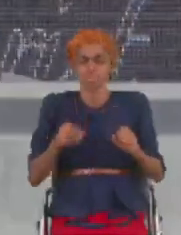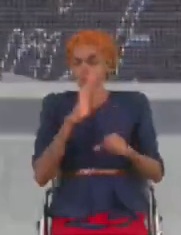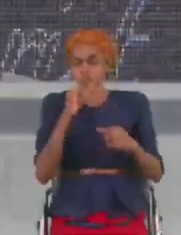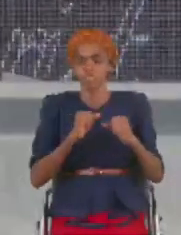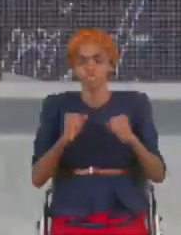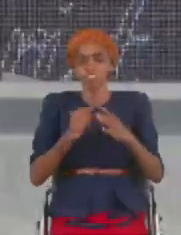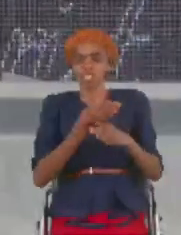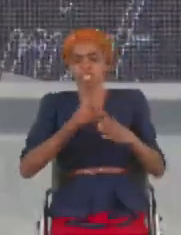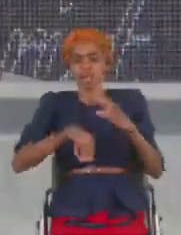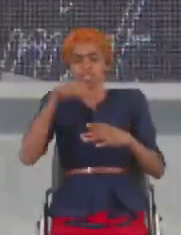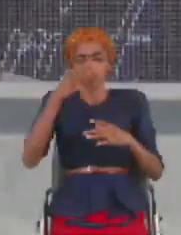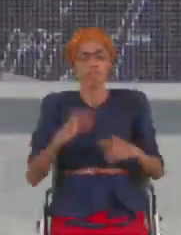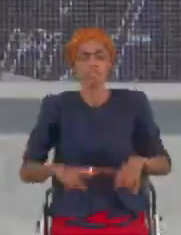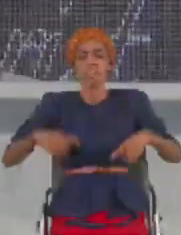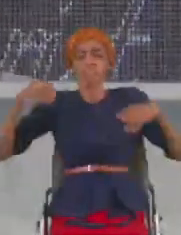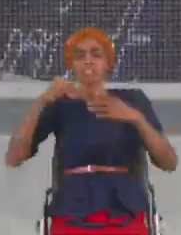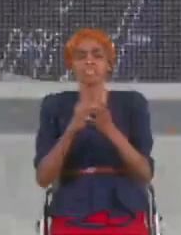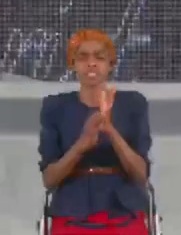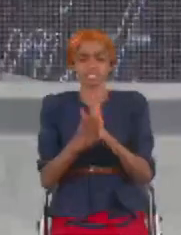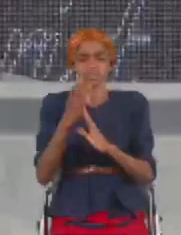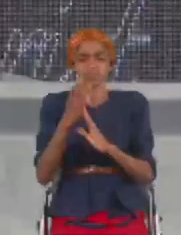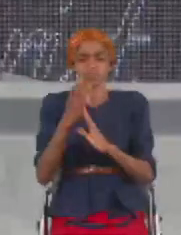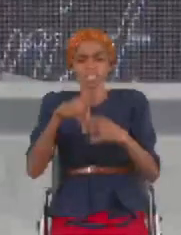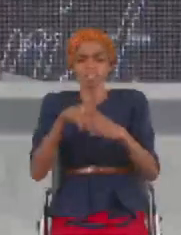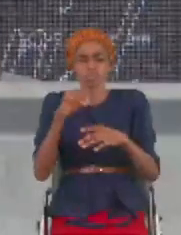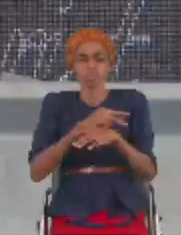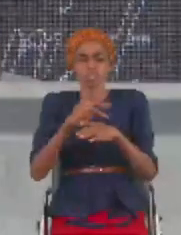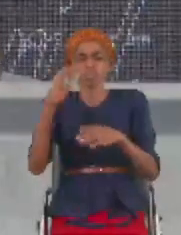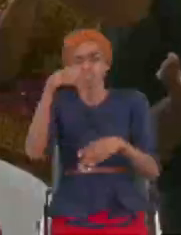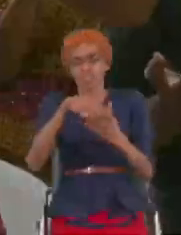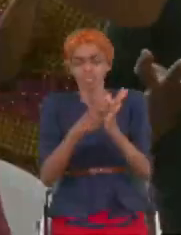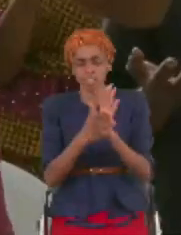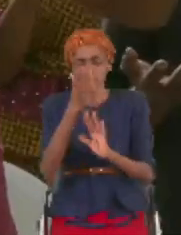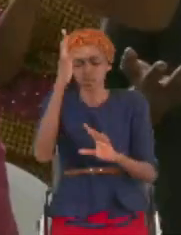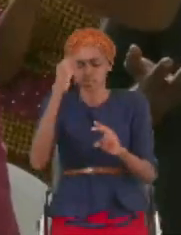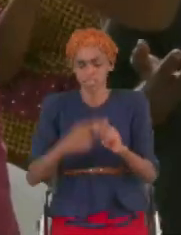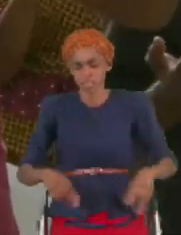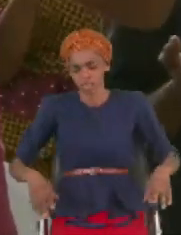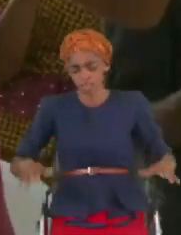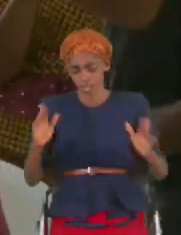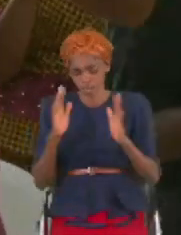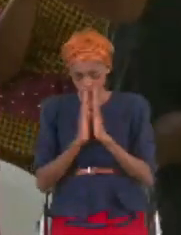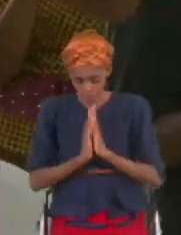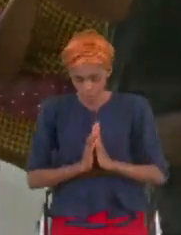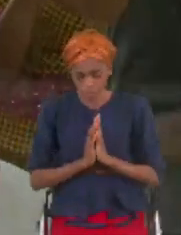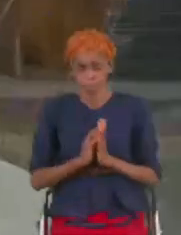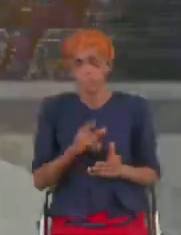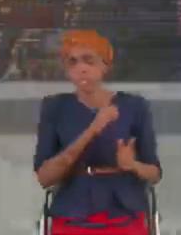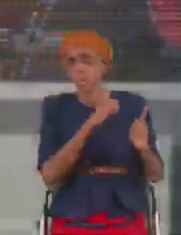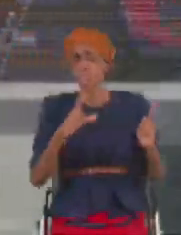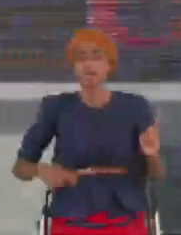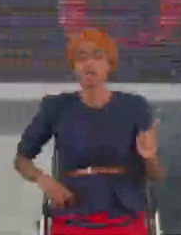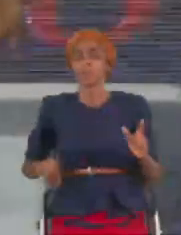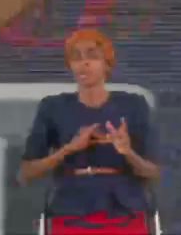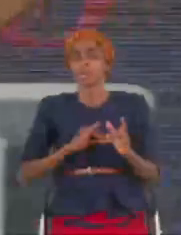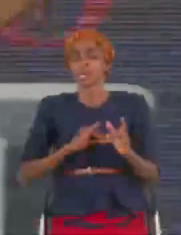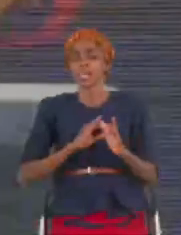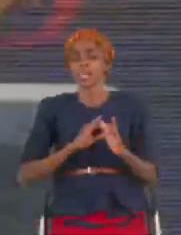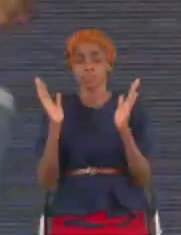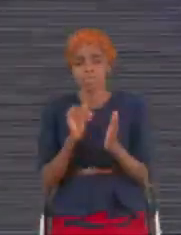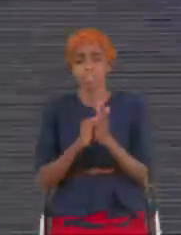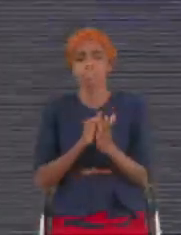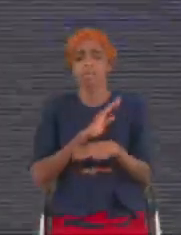cou et j'assure coin de la vie au nom de leur ministère on a touché du seigneur je prie